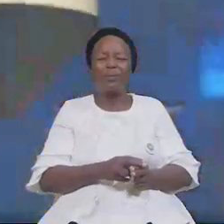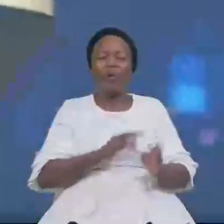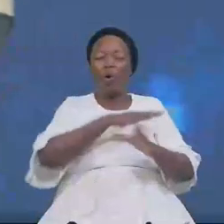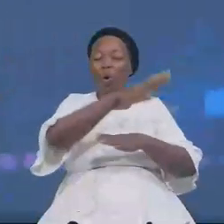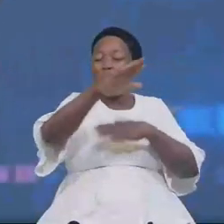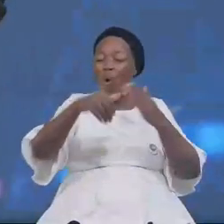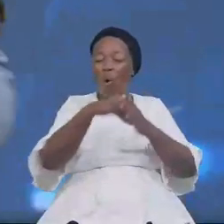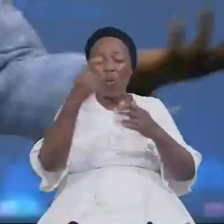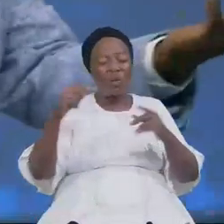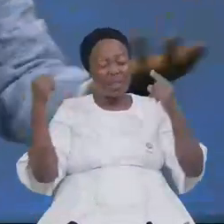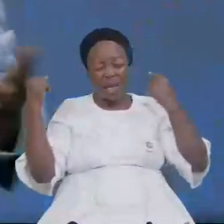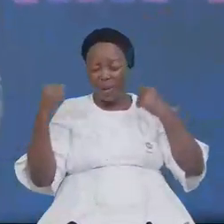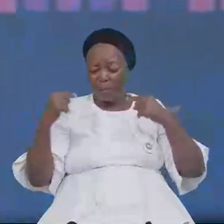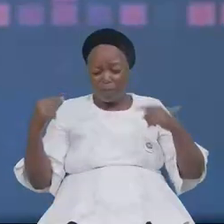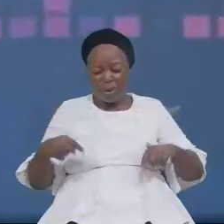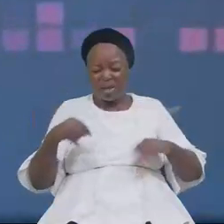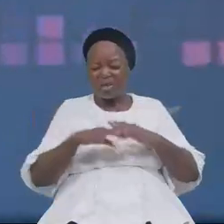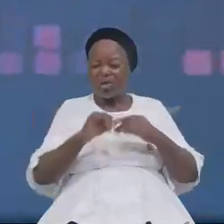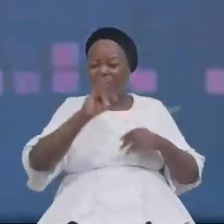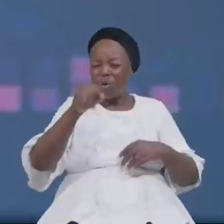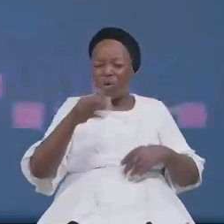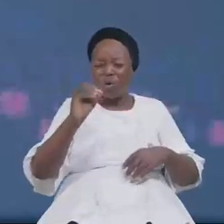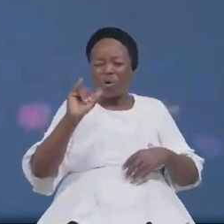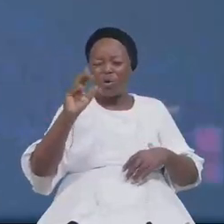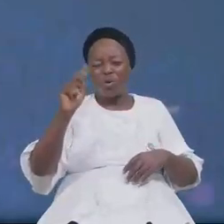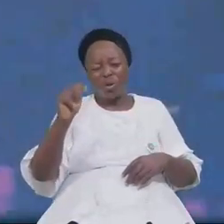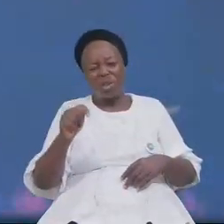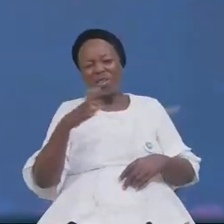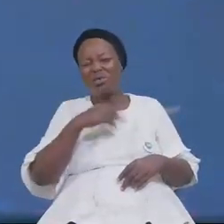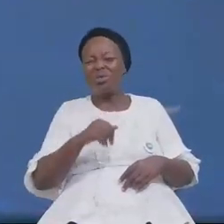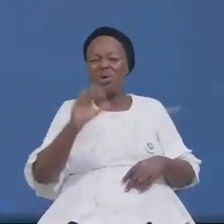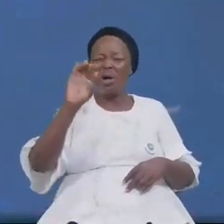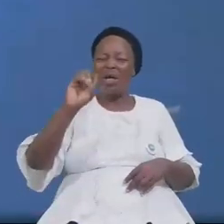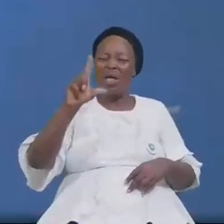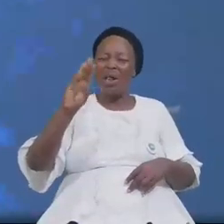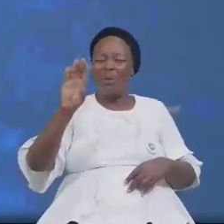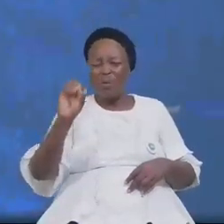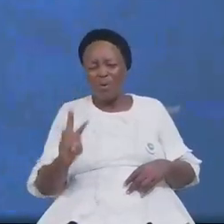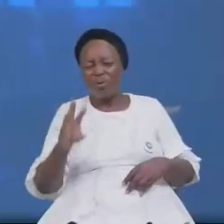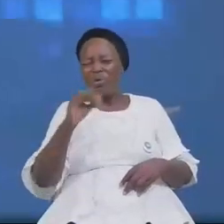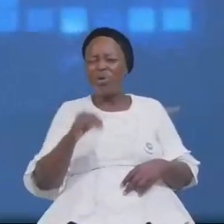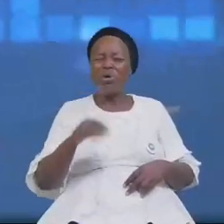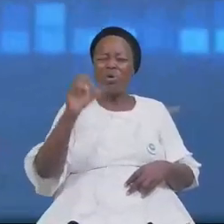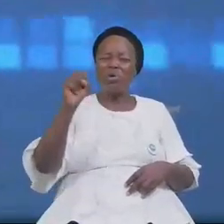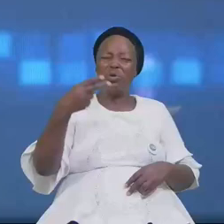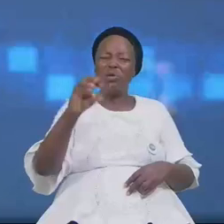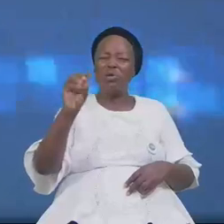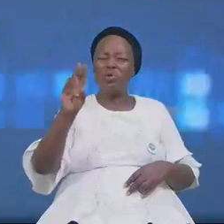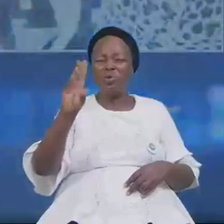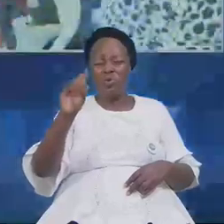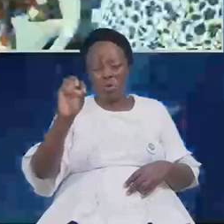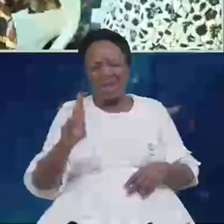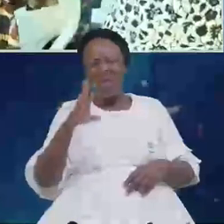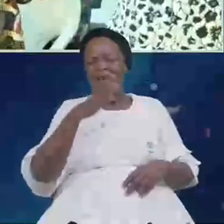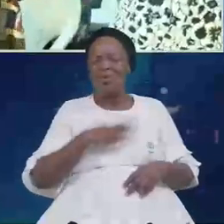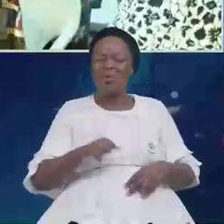Toutes les douleurs aux jointures, au cou, au coude, à la hanche, aux genoux,